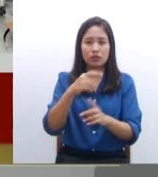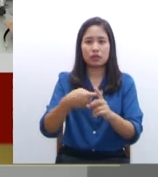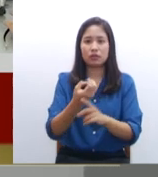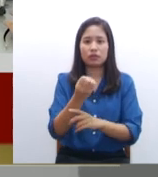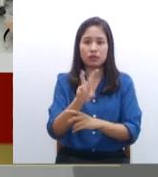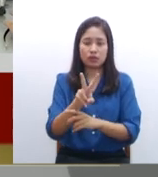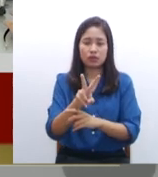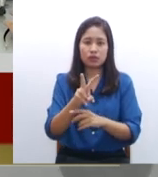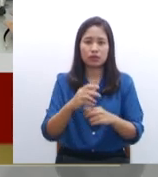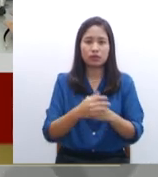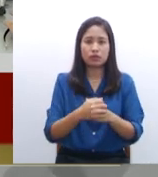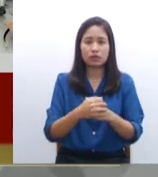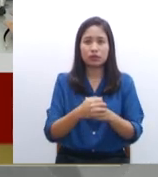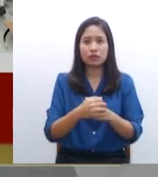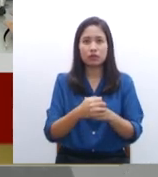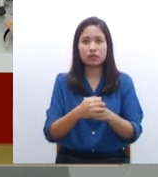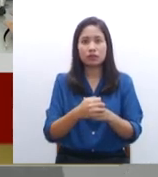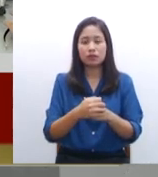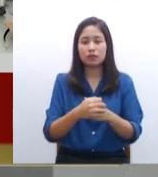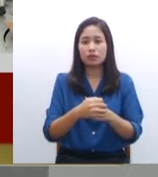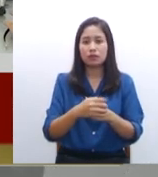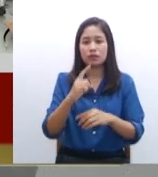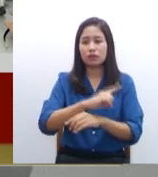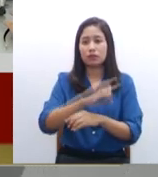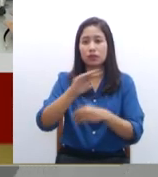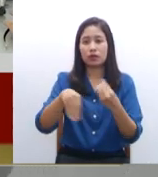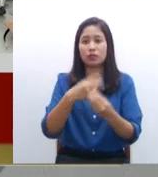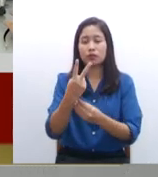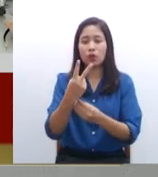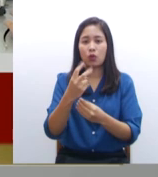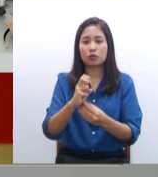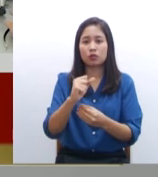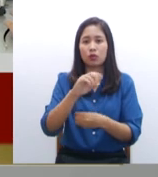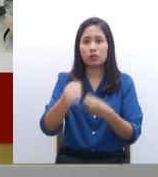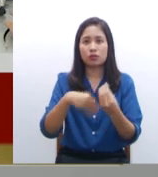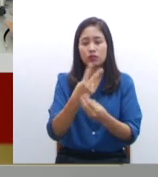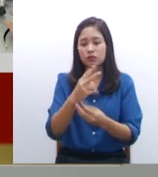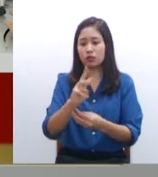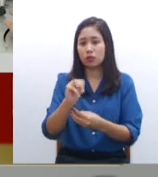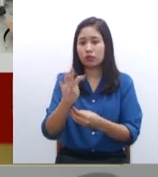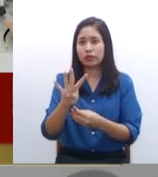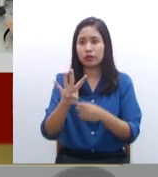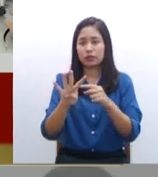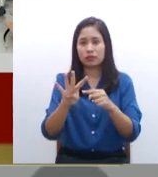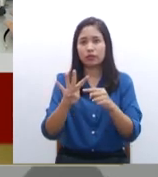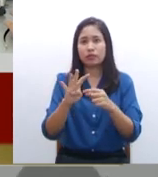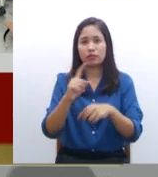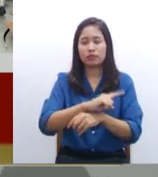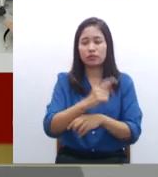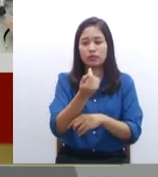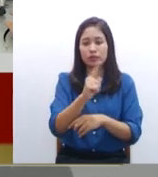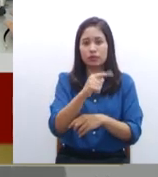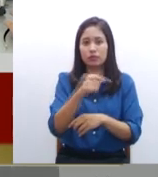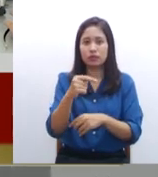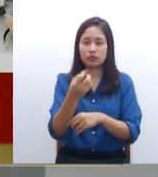ราช2562กำหนดวันสอบรอบที่2ของนักเรียนชั้นมัธยมศึกษาปีที่4วันที่11